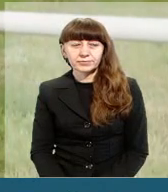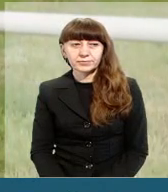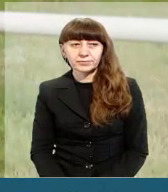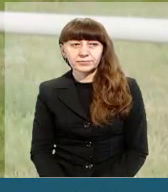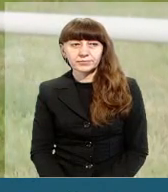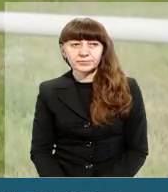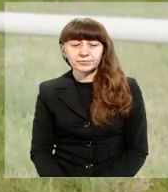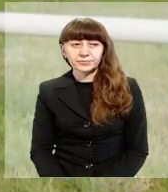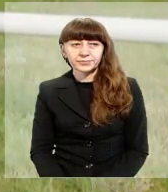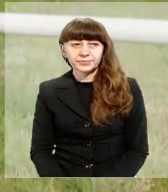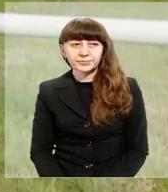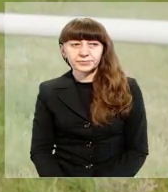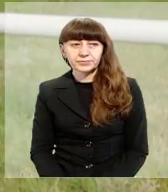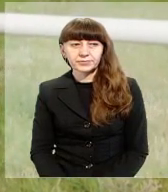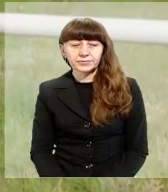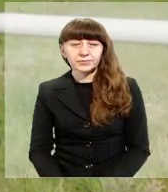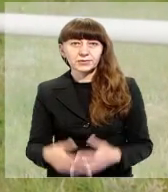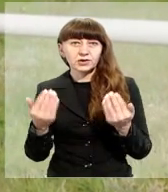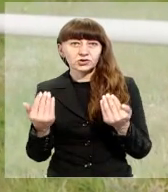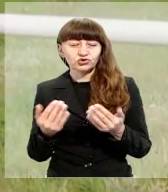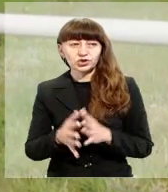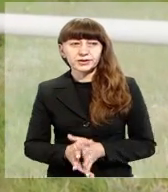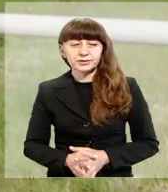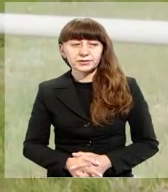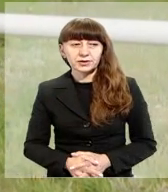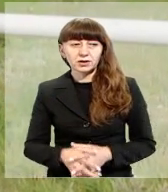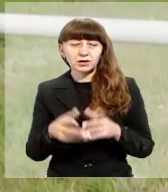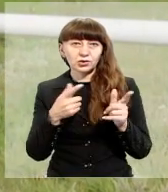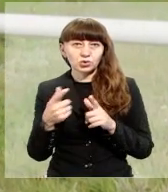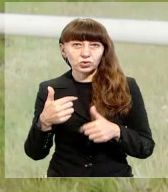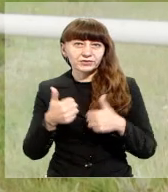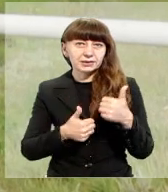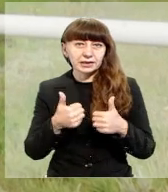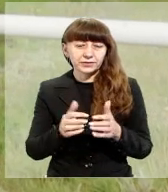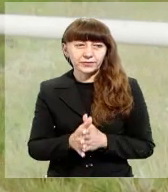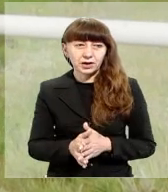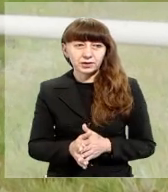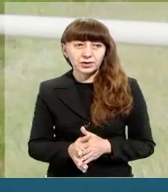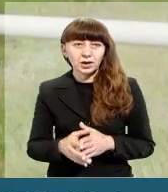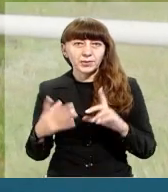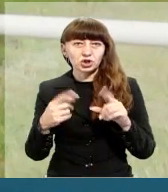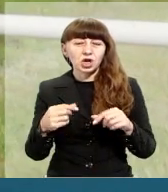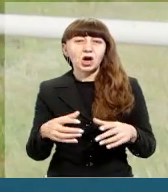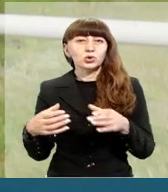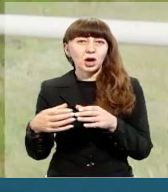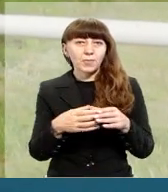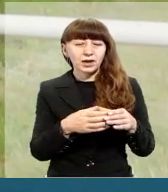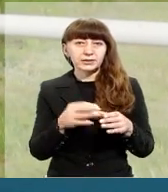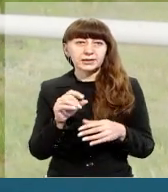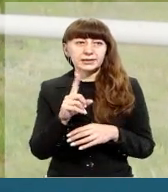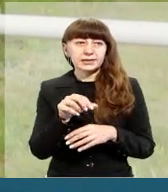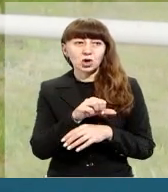енді көппен бірге, бұл енді басқа жерден шетелден